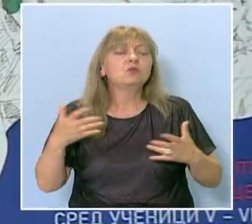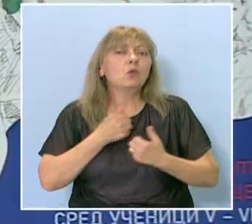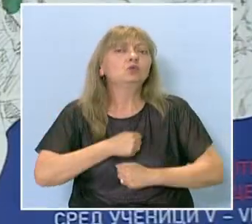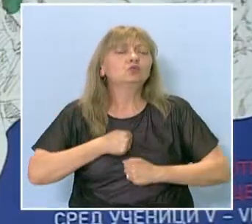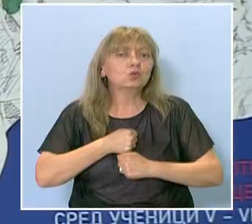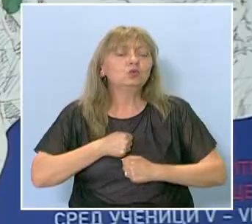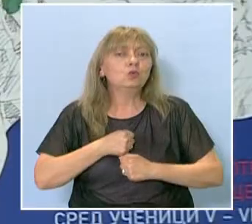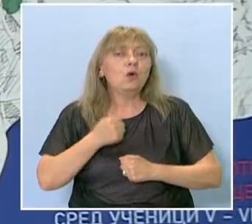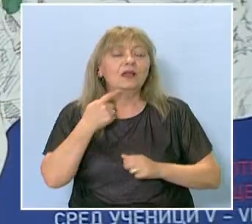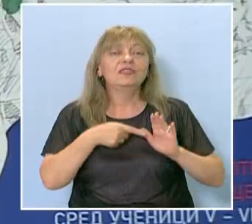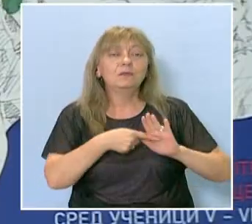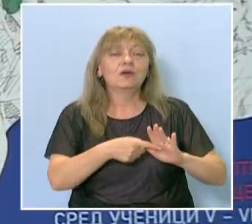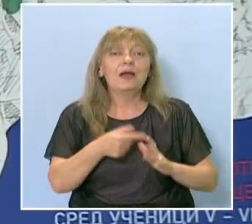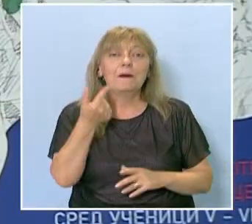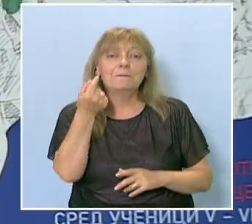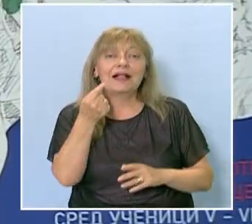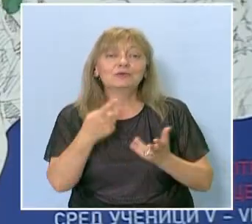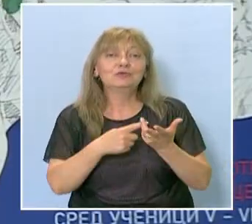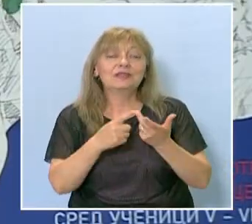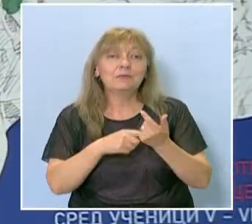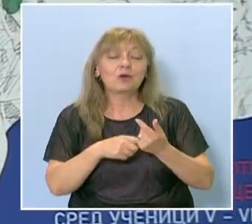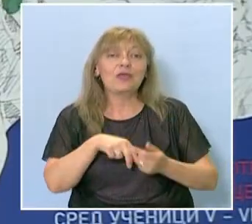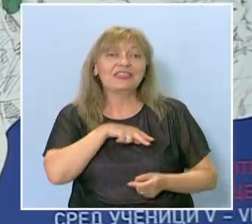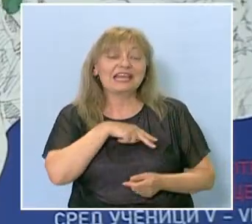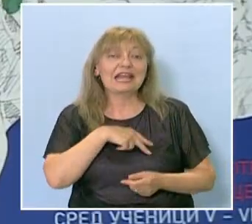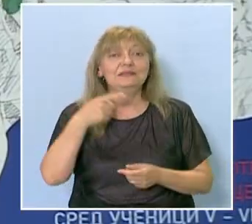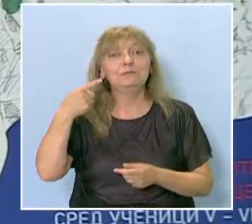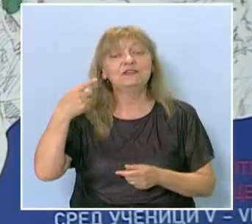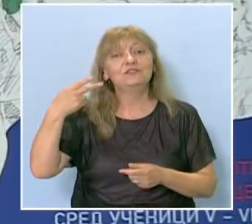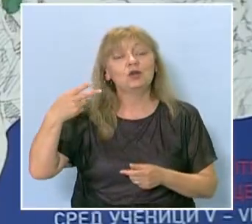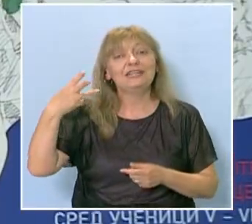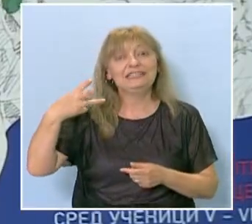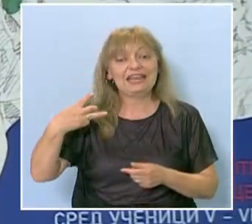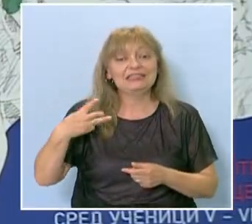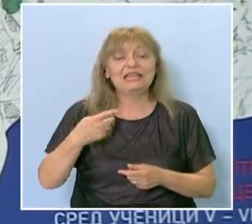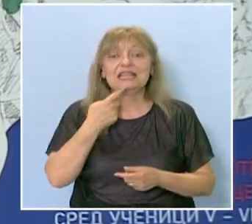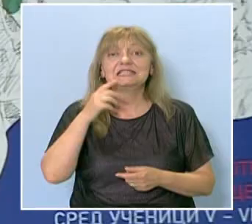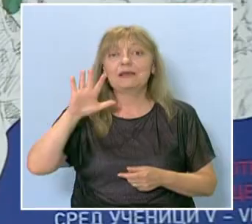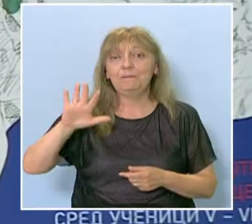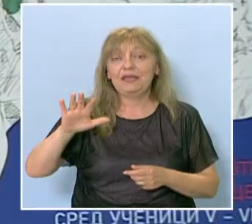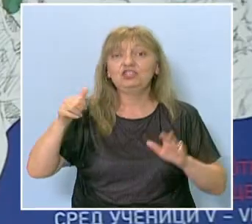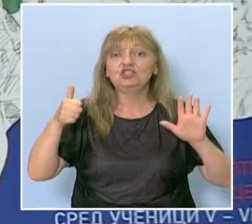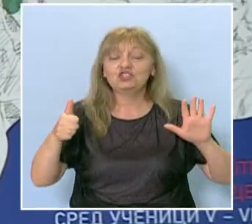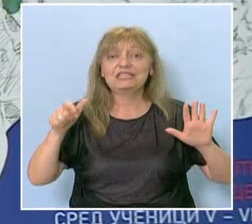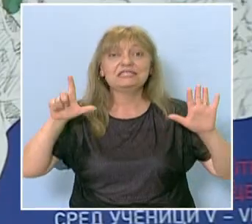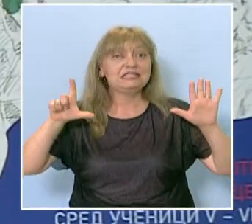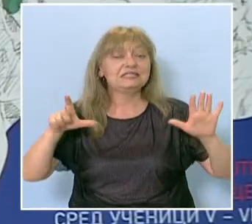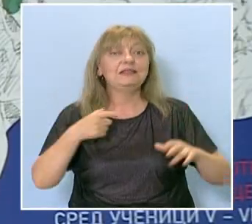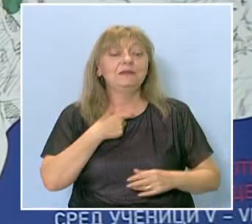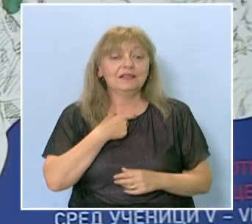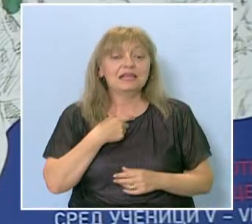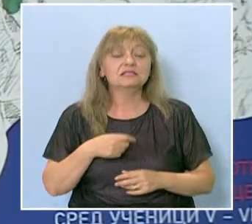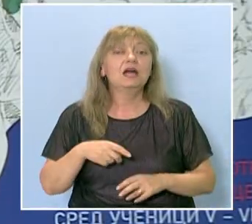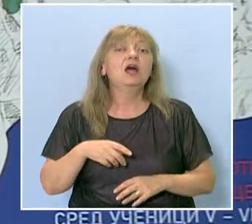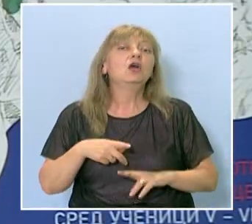излъчи малкото на брой награди, първа, втора и трета, за 5, за 6 и за 7 клас съответно.